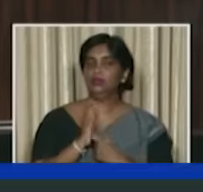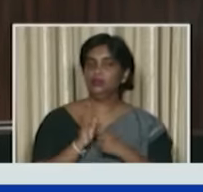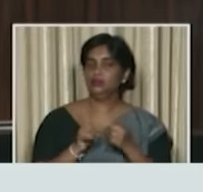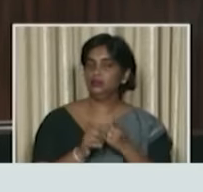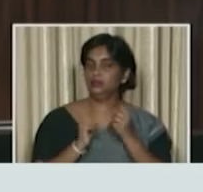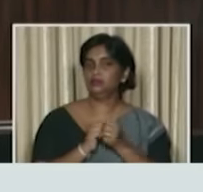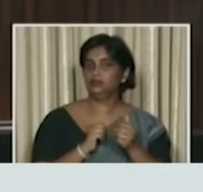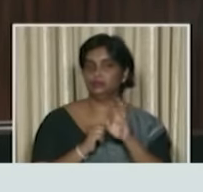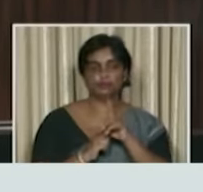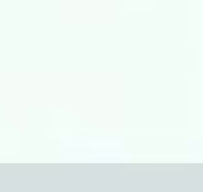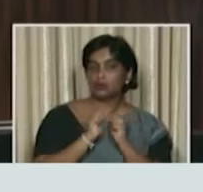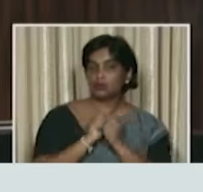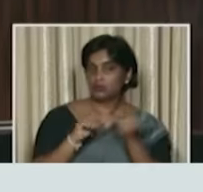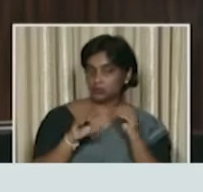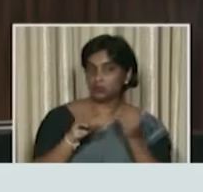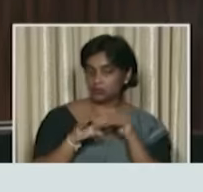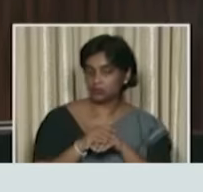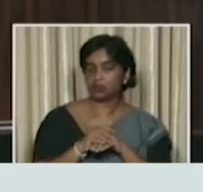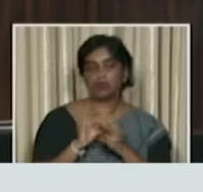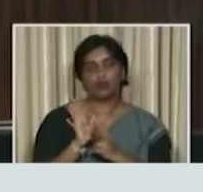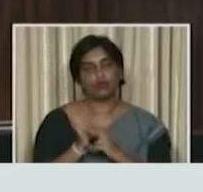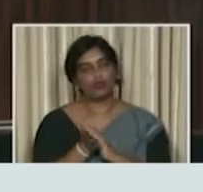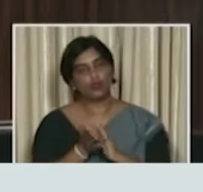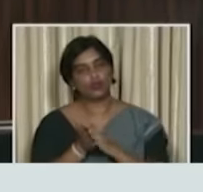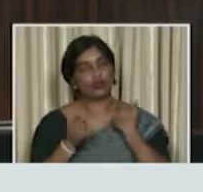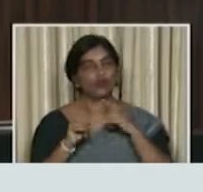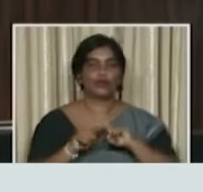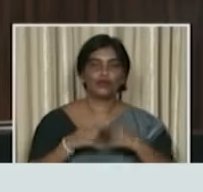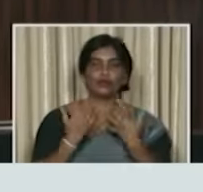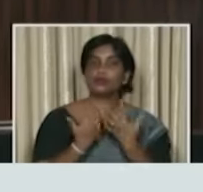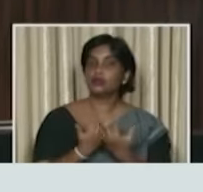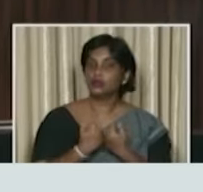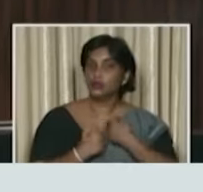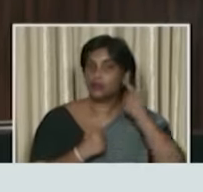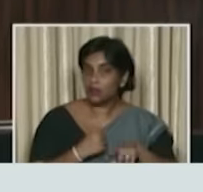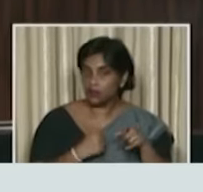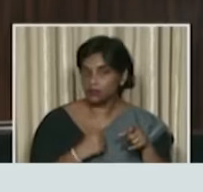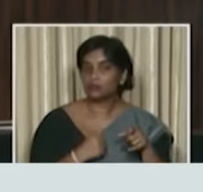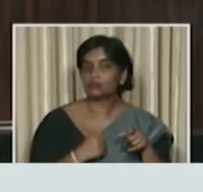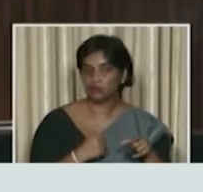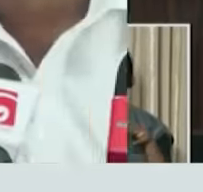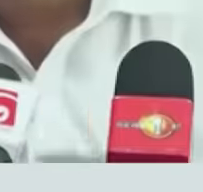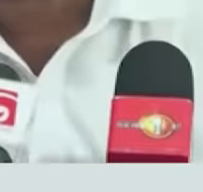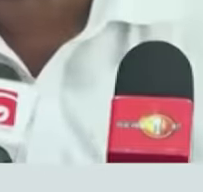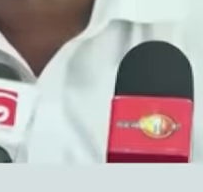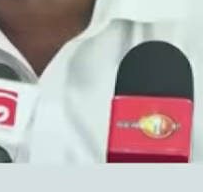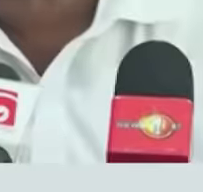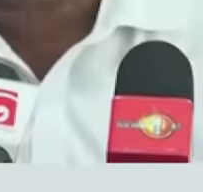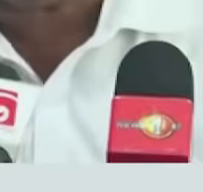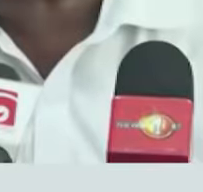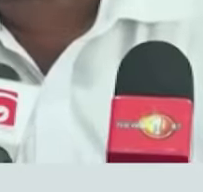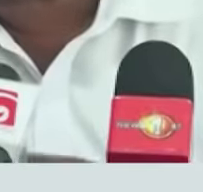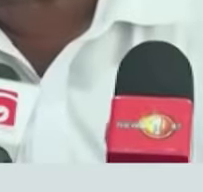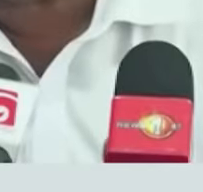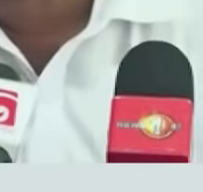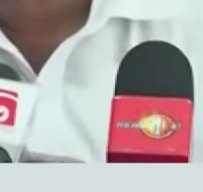කාරක සභා රැස්වීම වලට පිටස්තර පුද්ගලෙක් පැමිණෙන්නේ නම් මගෙන් ලිඛිත අනුමැතිය අවශ්‍යයි කථානායක කියයි අතුරුමතික බදු